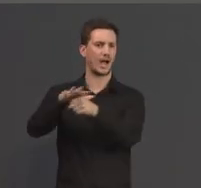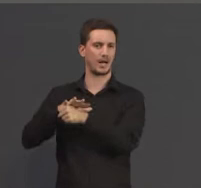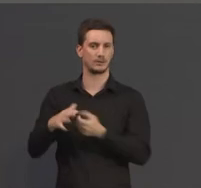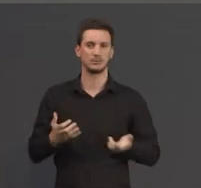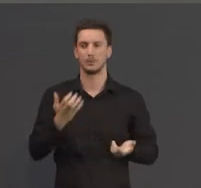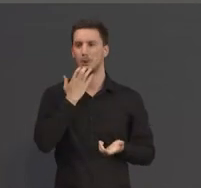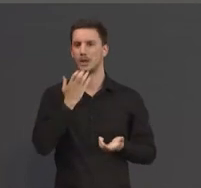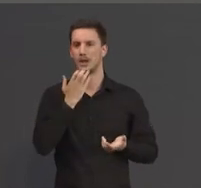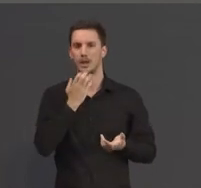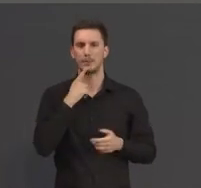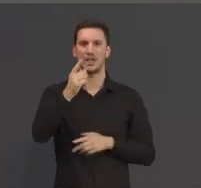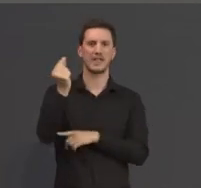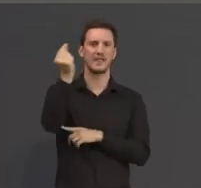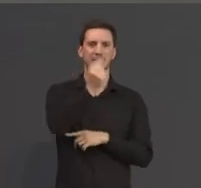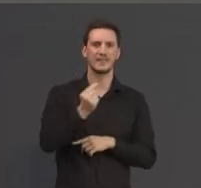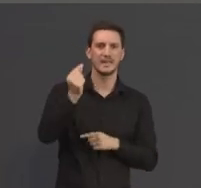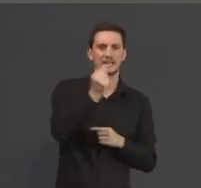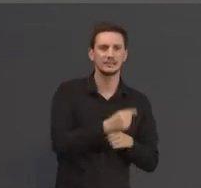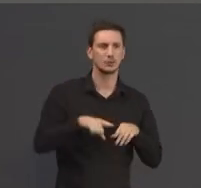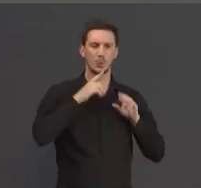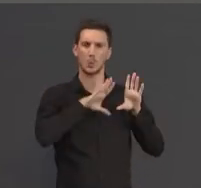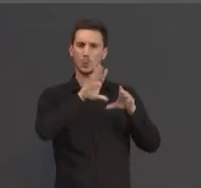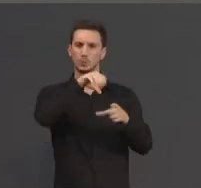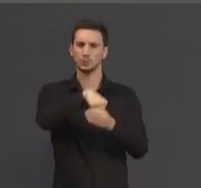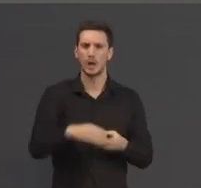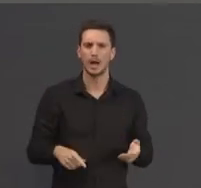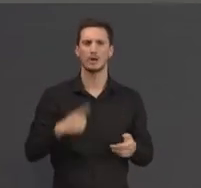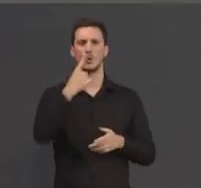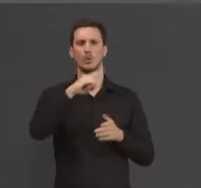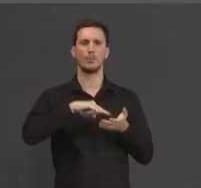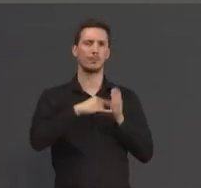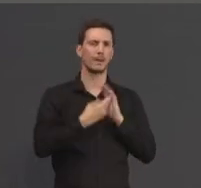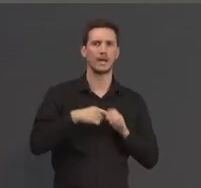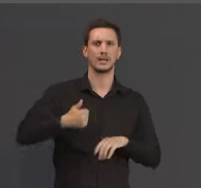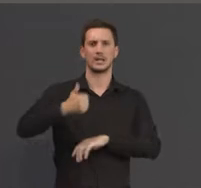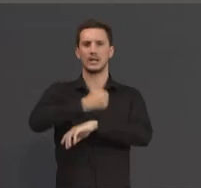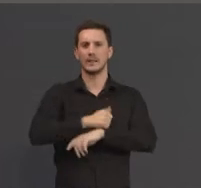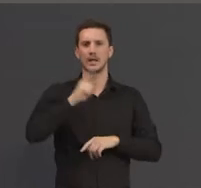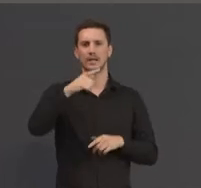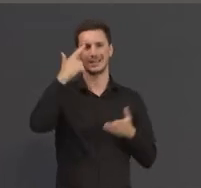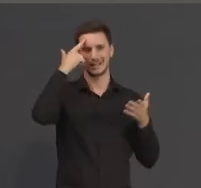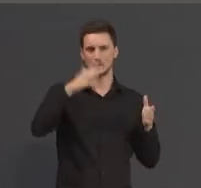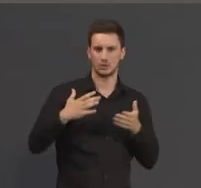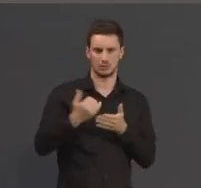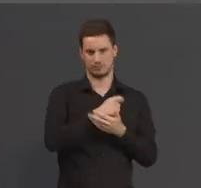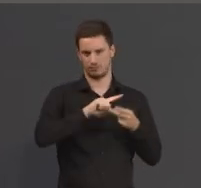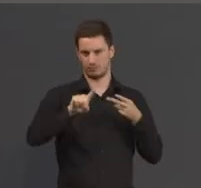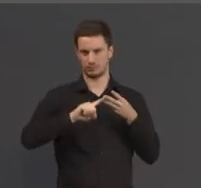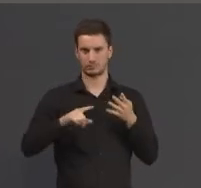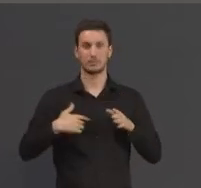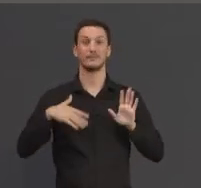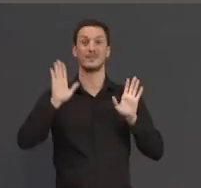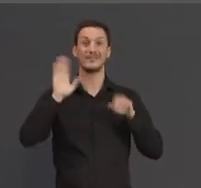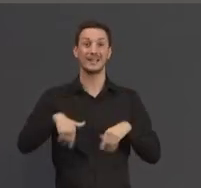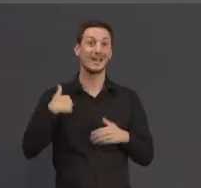per exemple el disseny d'interfícies d'usuari, un product manager, desenvolupadors de software, etc. De fet,